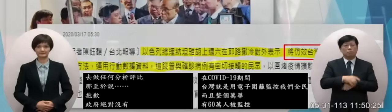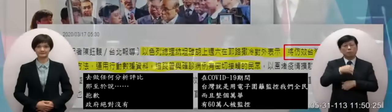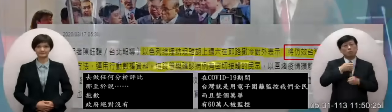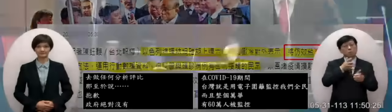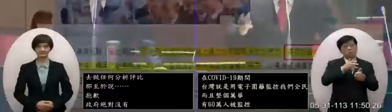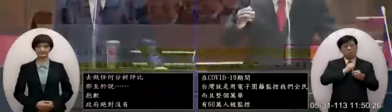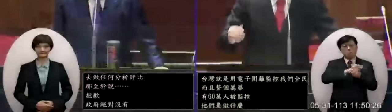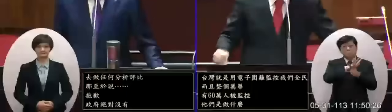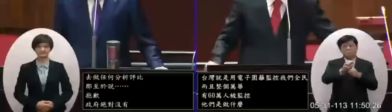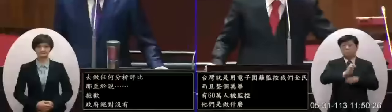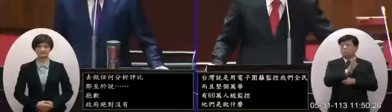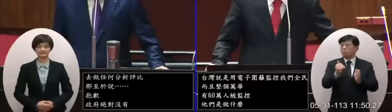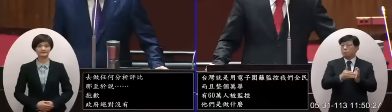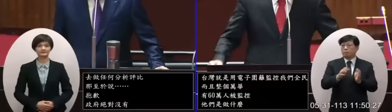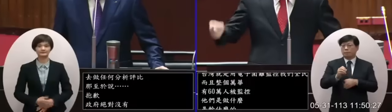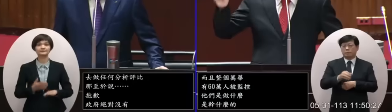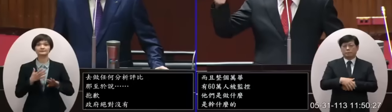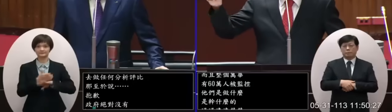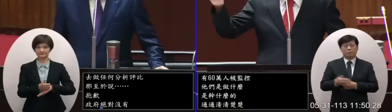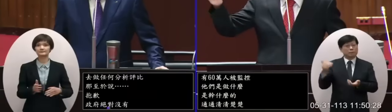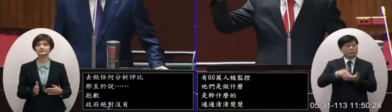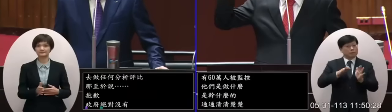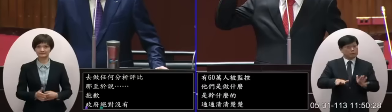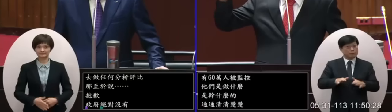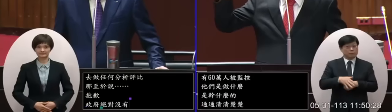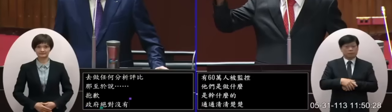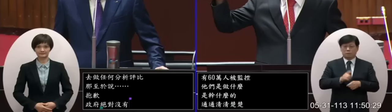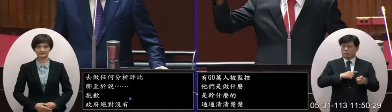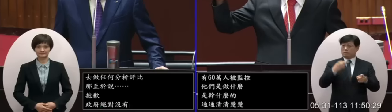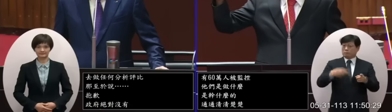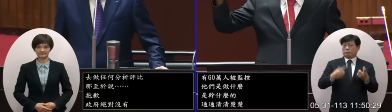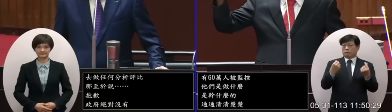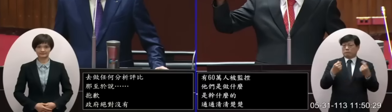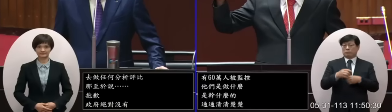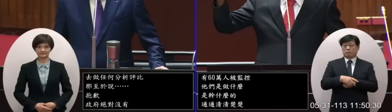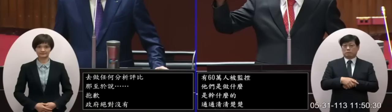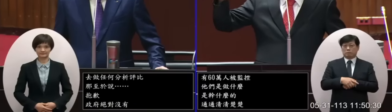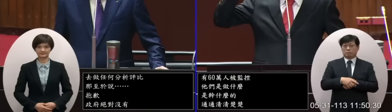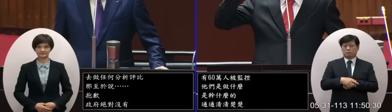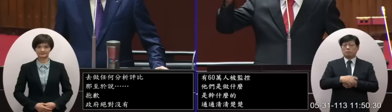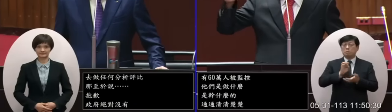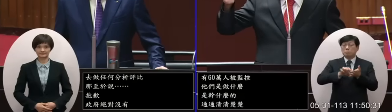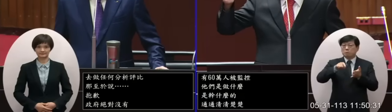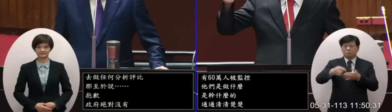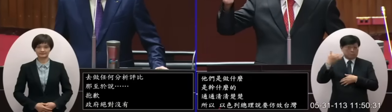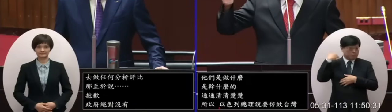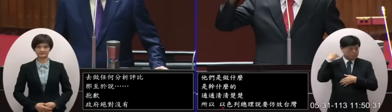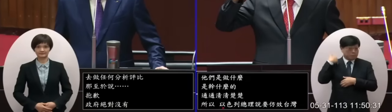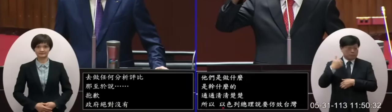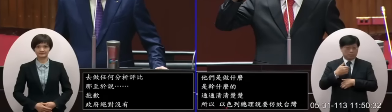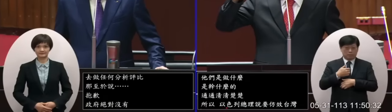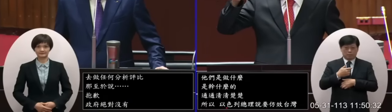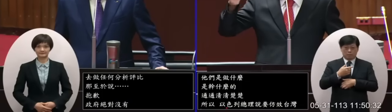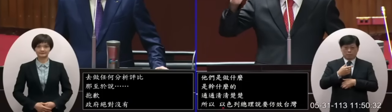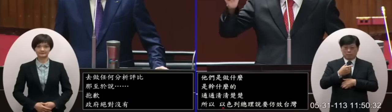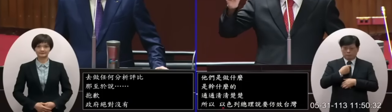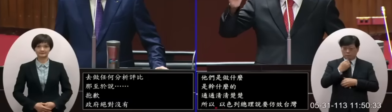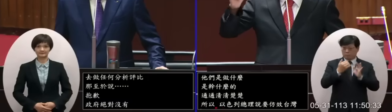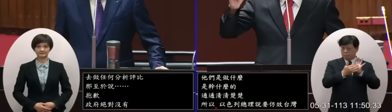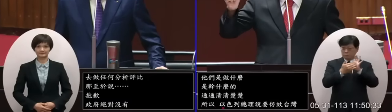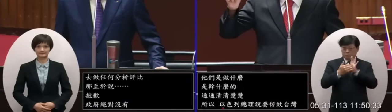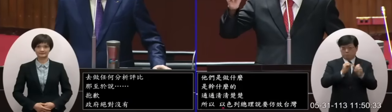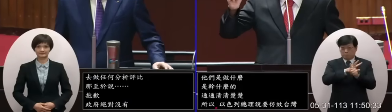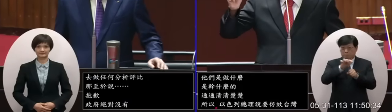COVID-19 过了没有，院长？ 过了。 到现在为止，你们还在用过去为了防